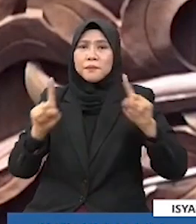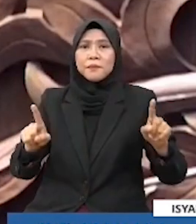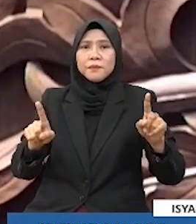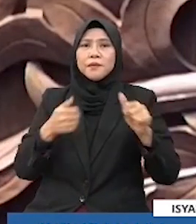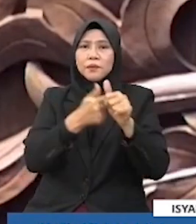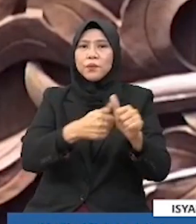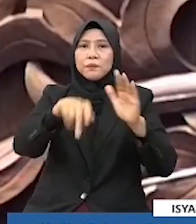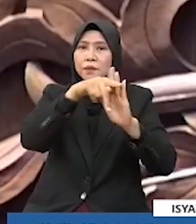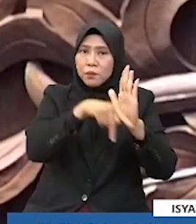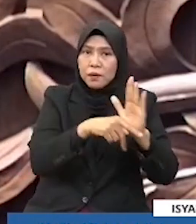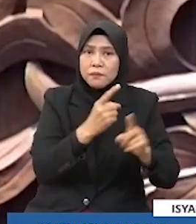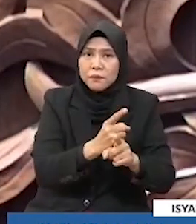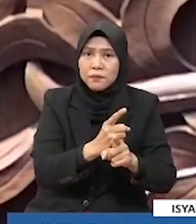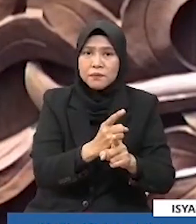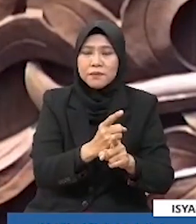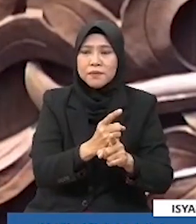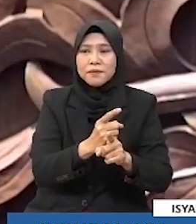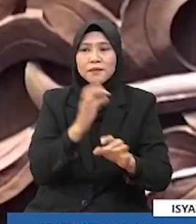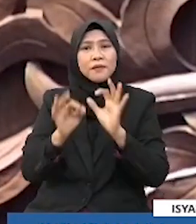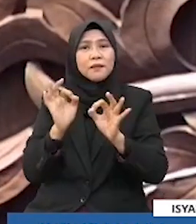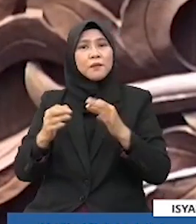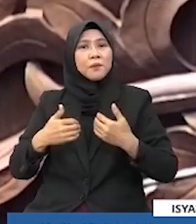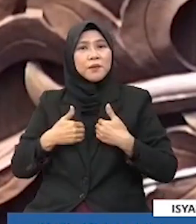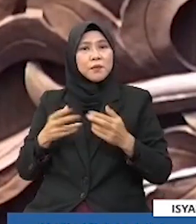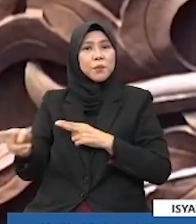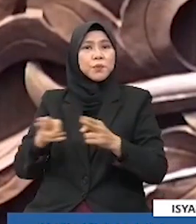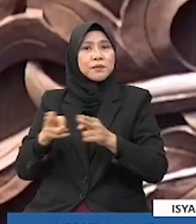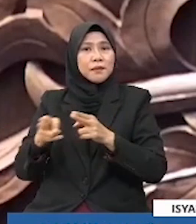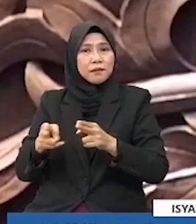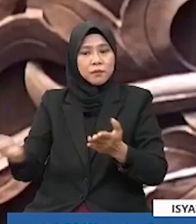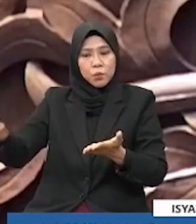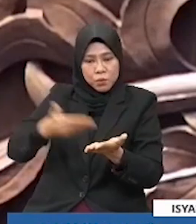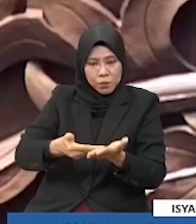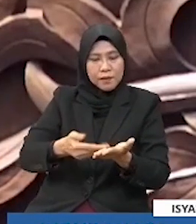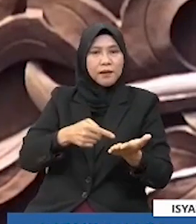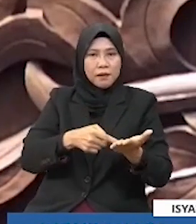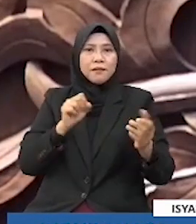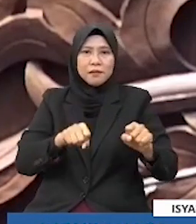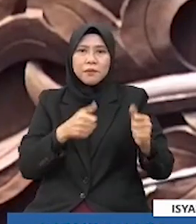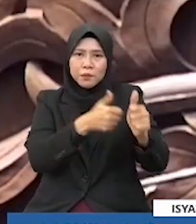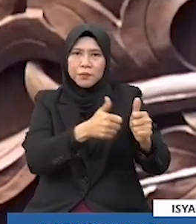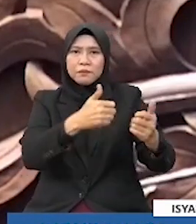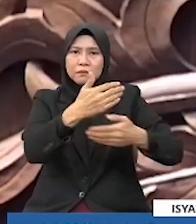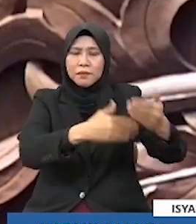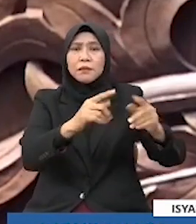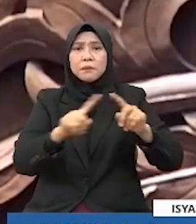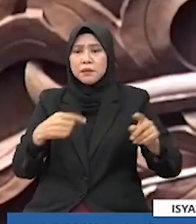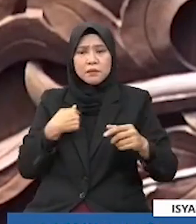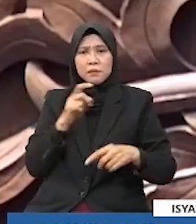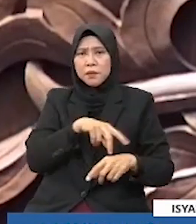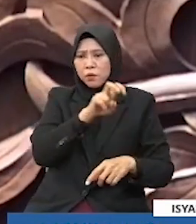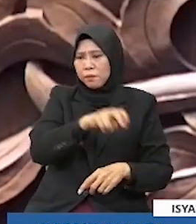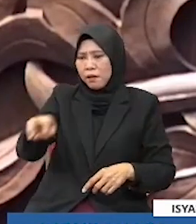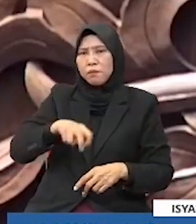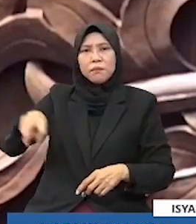Hai diteken Eko beraturan kan kalau ada kalau ada urusan usul saya akan tangani busur itu tapi tak boleh kita